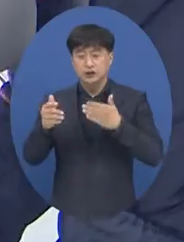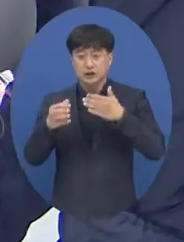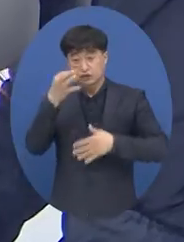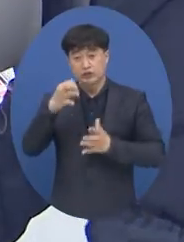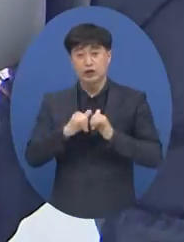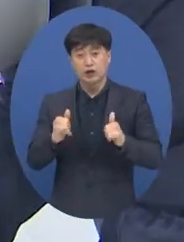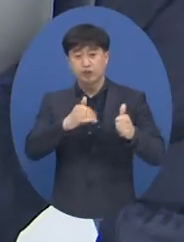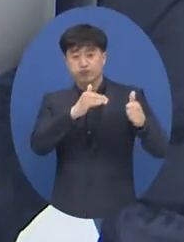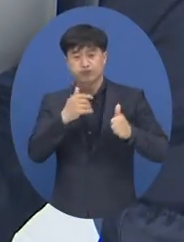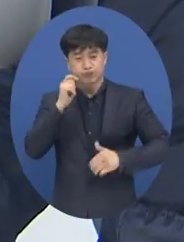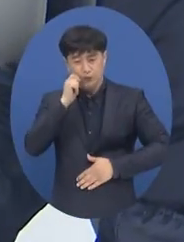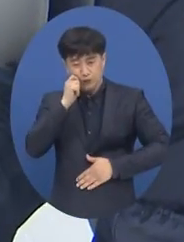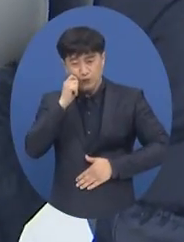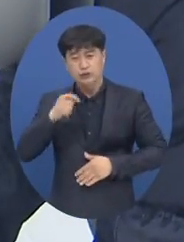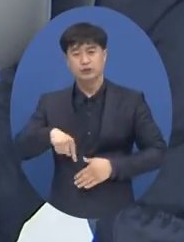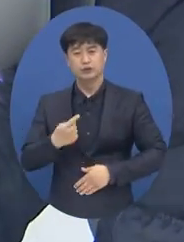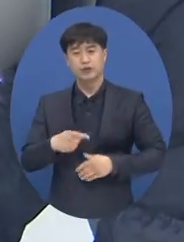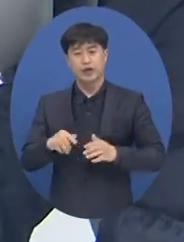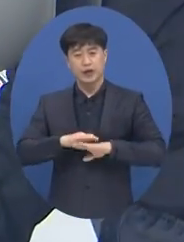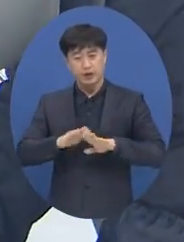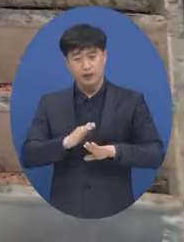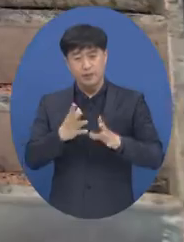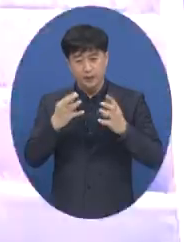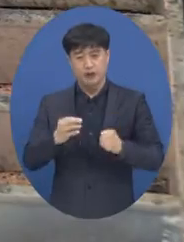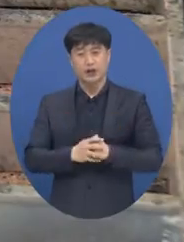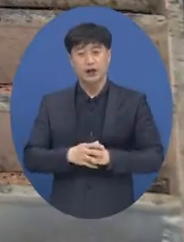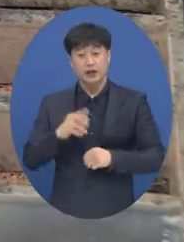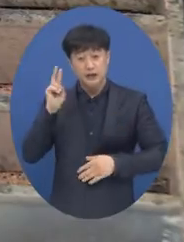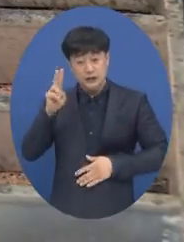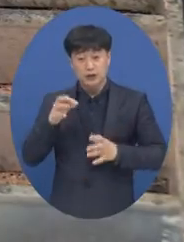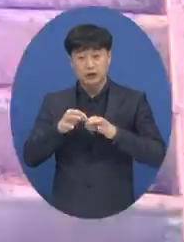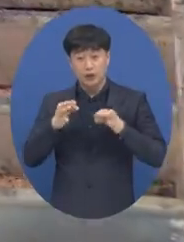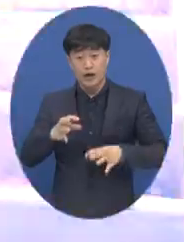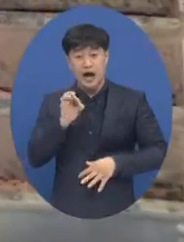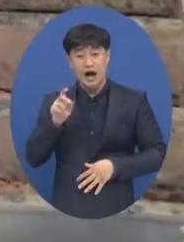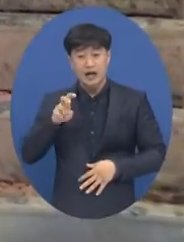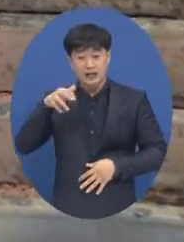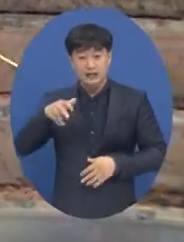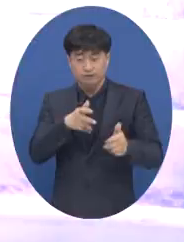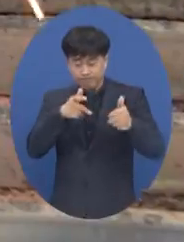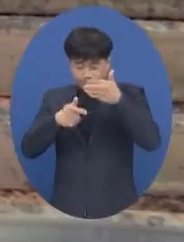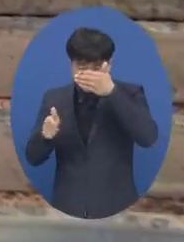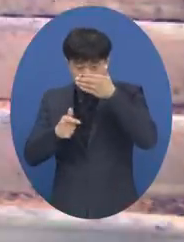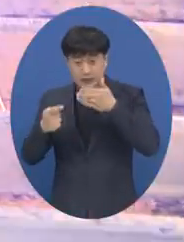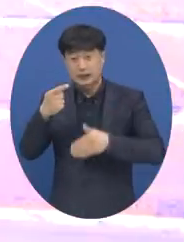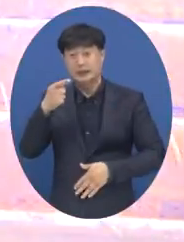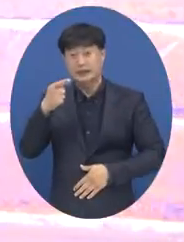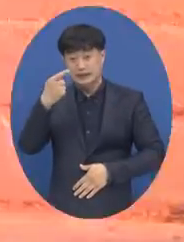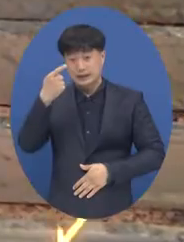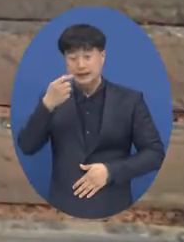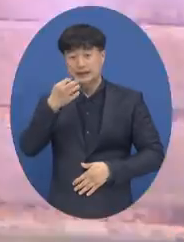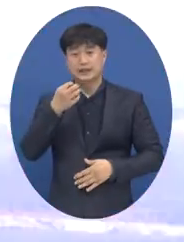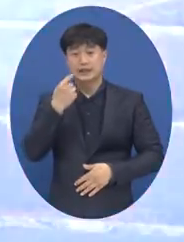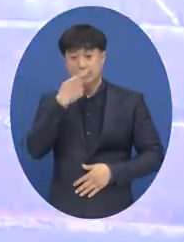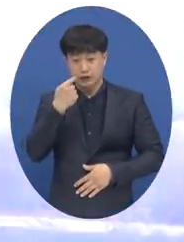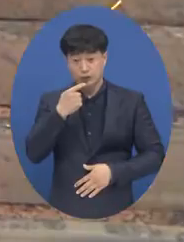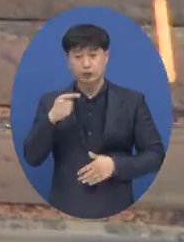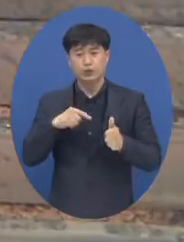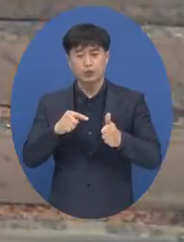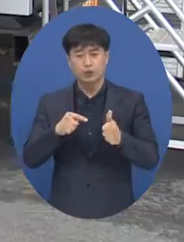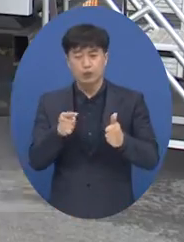스스로 해결하는 경우가 많았습니다. 이틀에 걸쳐 피복 아크 용접 장비 이론 교육부터 자세별 용접 실습 교육을